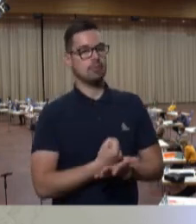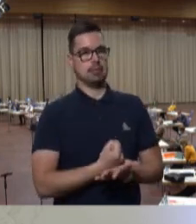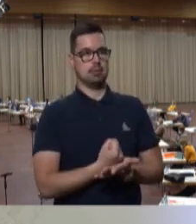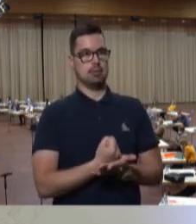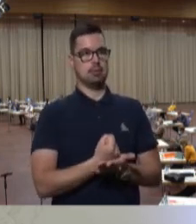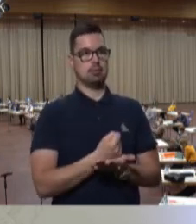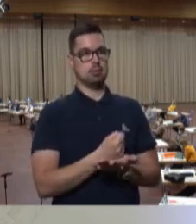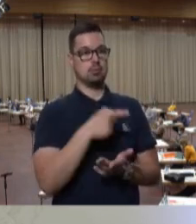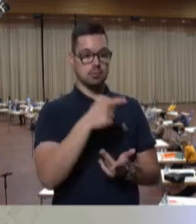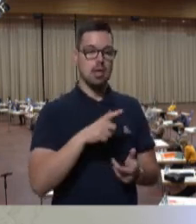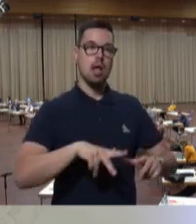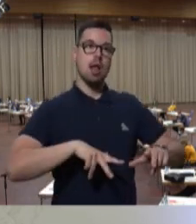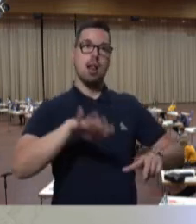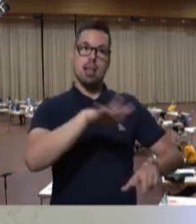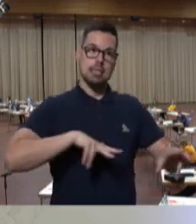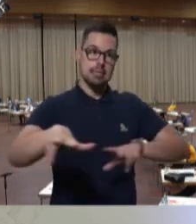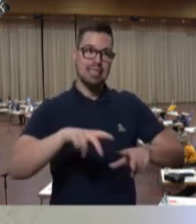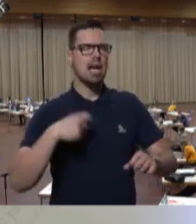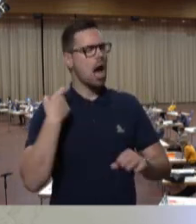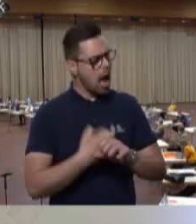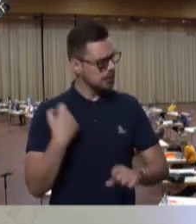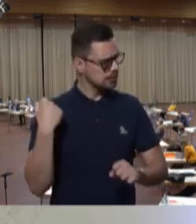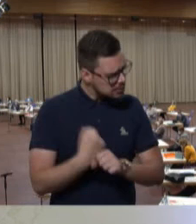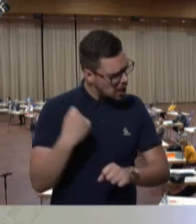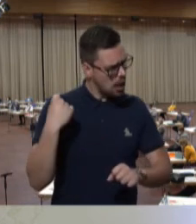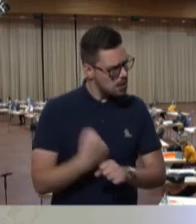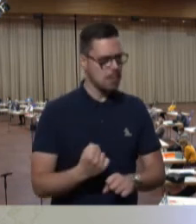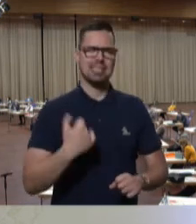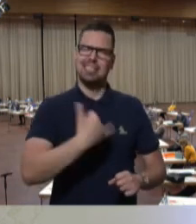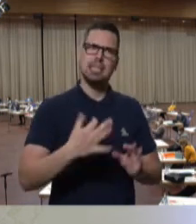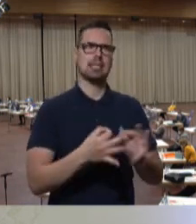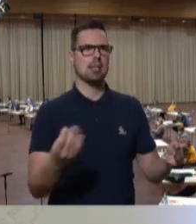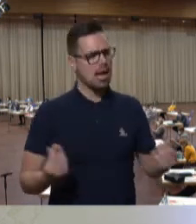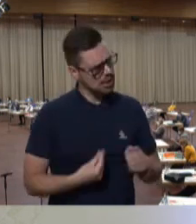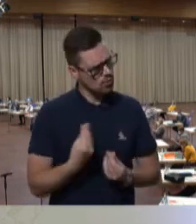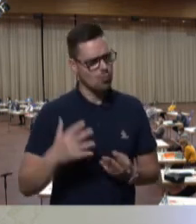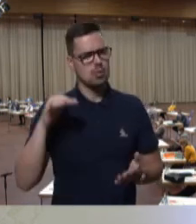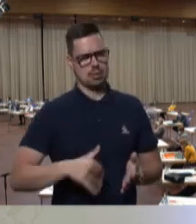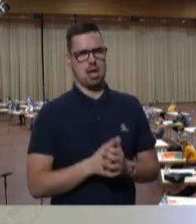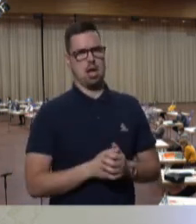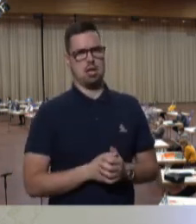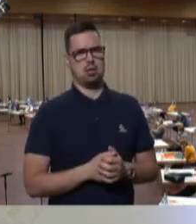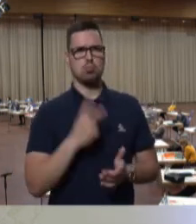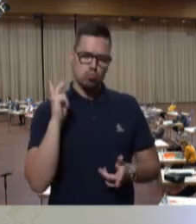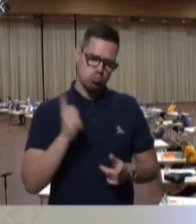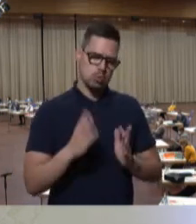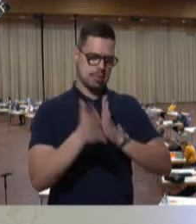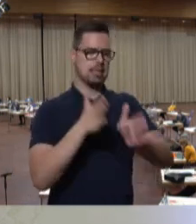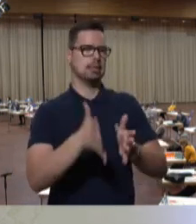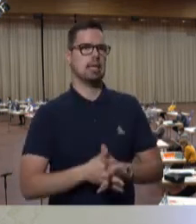Und diese Landesregierung arbeitet hart dafür. Das spüren wir jeden Tag und das muss auch heute noch mal da gesagt